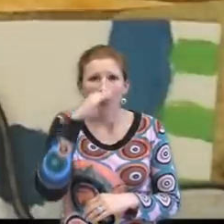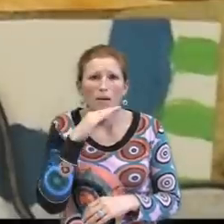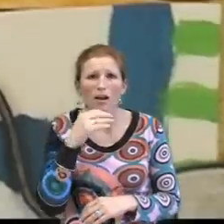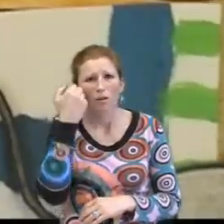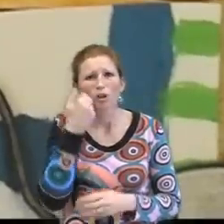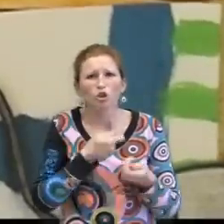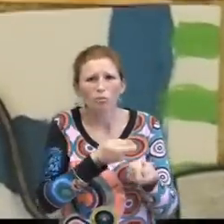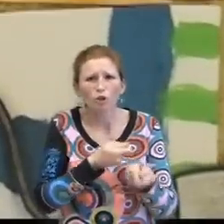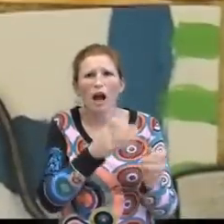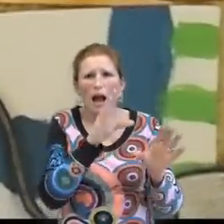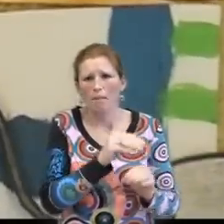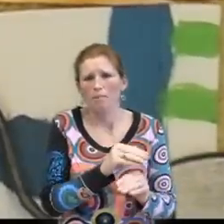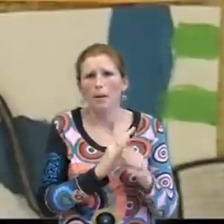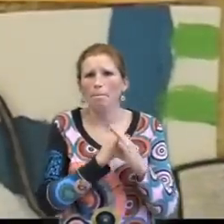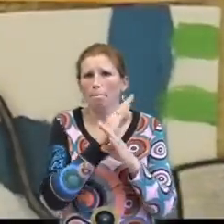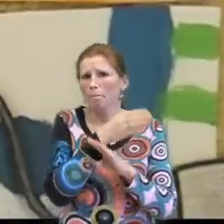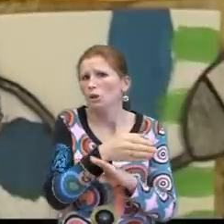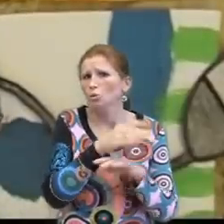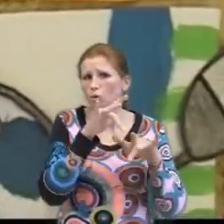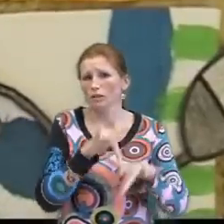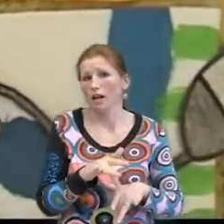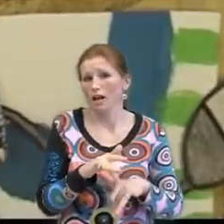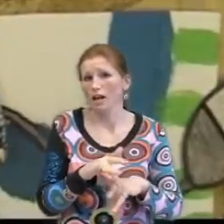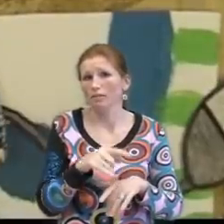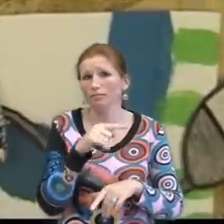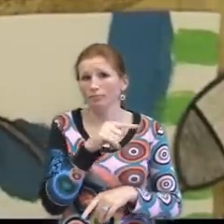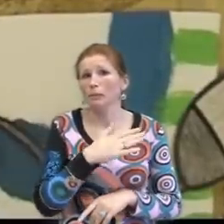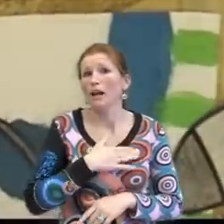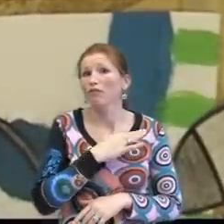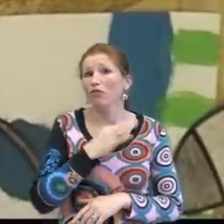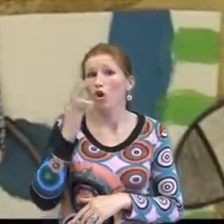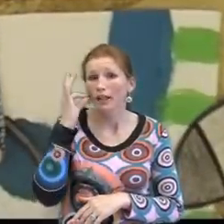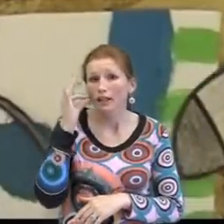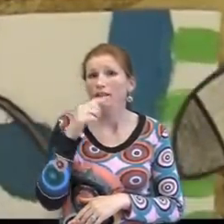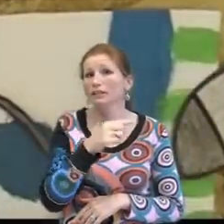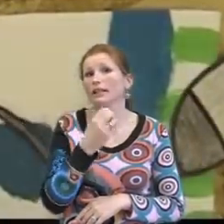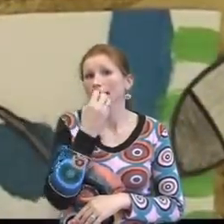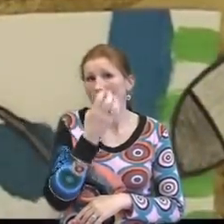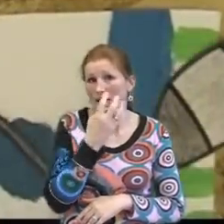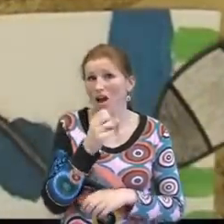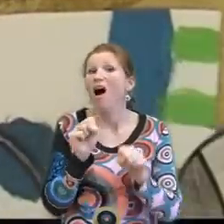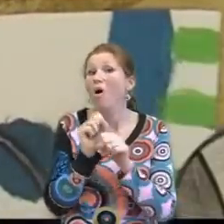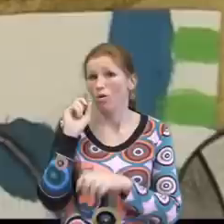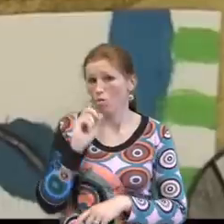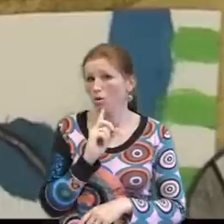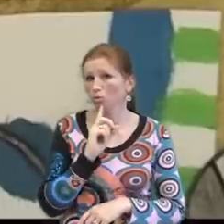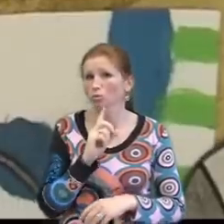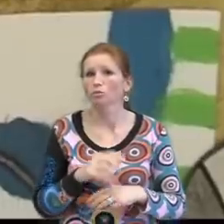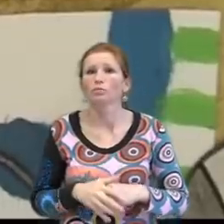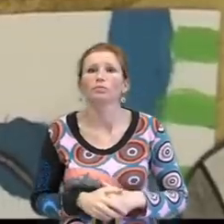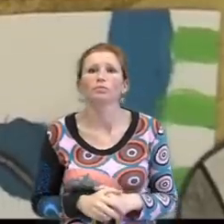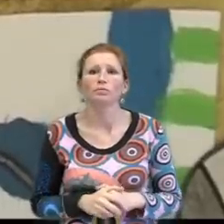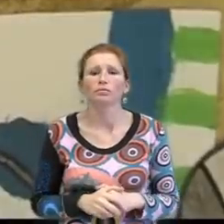Papa, bitte schalte den Staubsauger ab. Wir haben Besuch. Meine Freundin Nina ist da. Sie ist auch